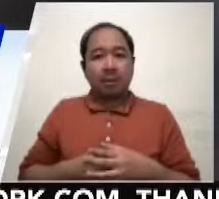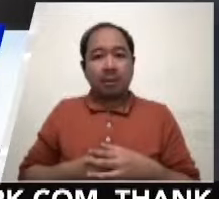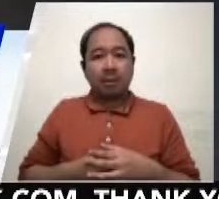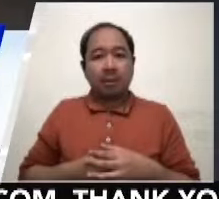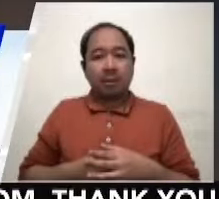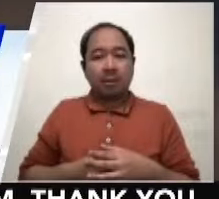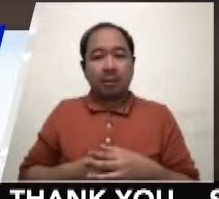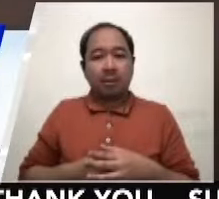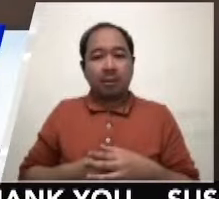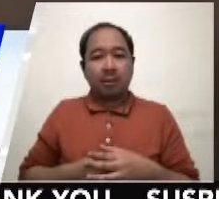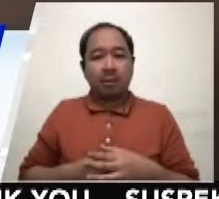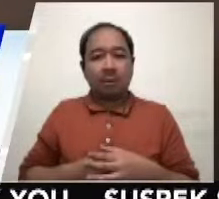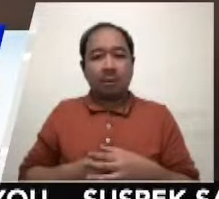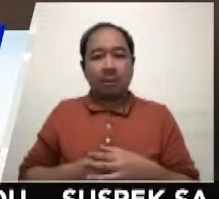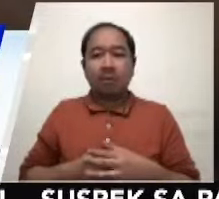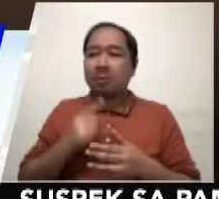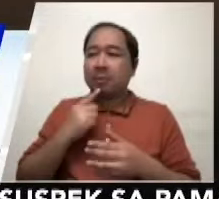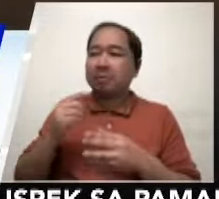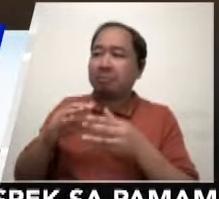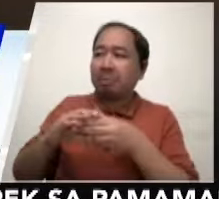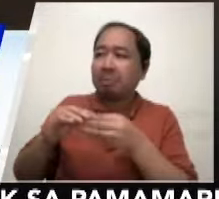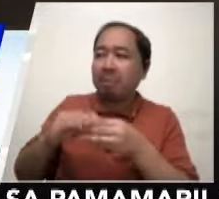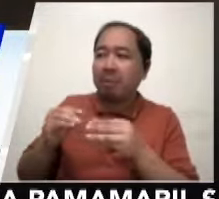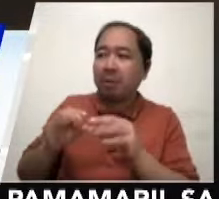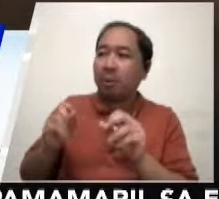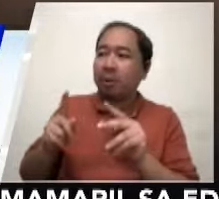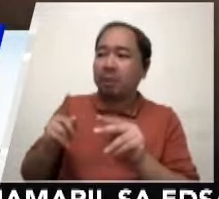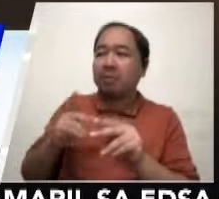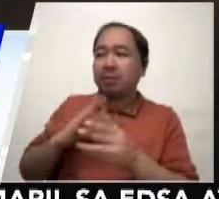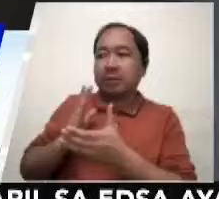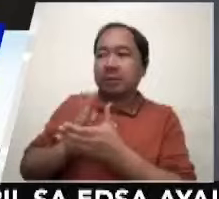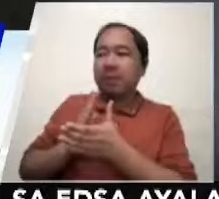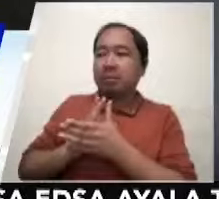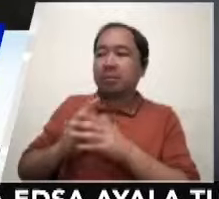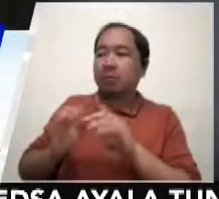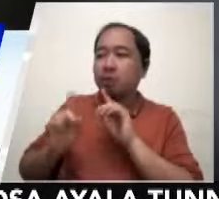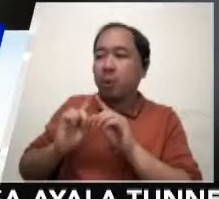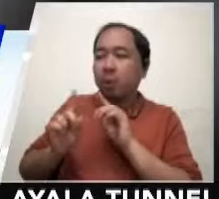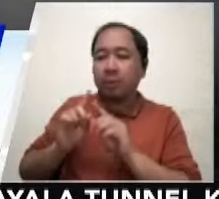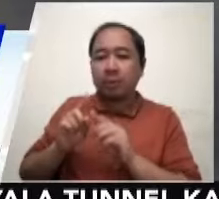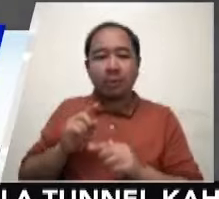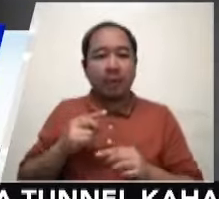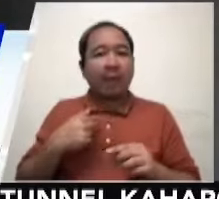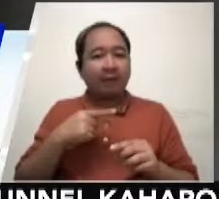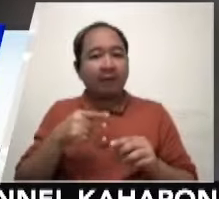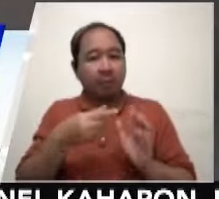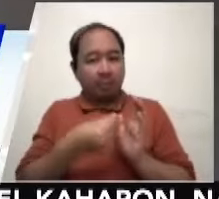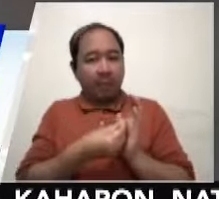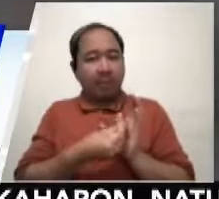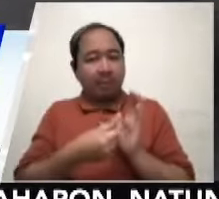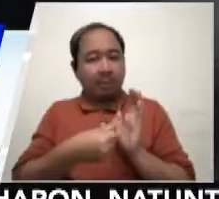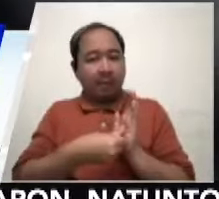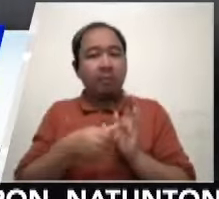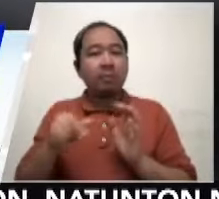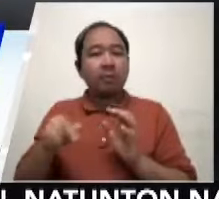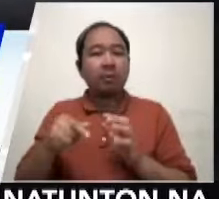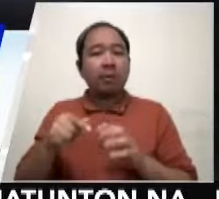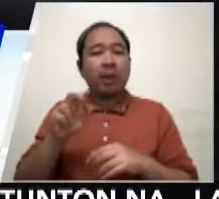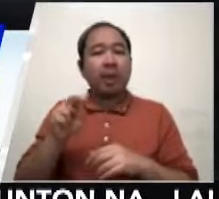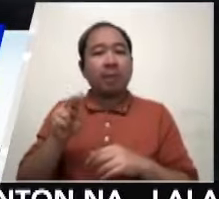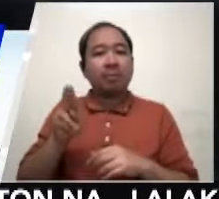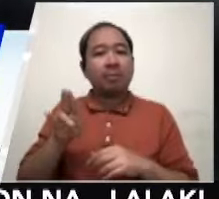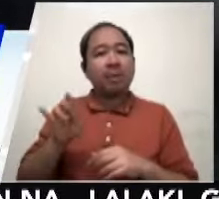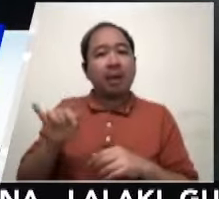Okay po. So, refrain from talking. Nandito yung Markman. Okay. Ayon sa NBI, naikasa ang